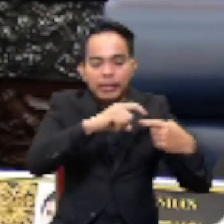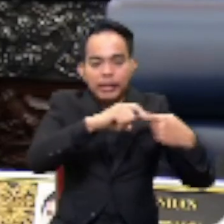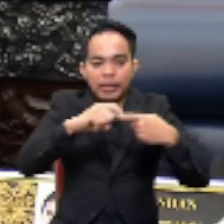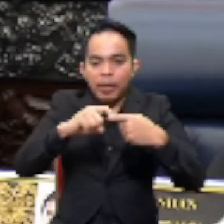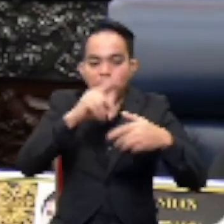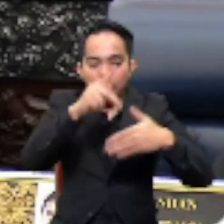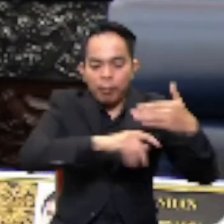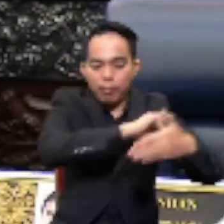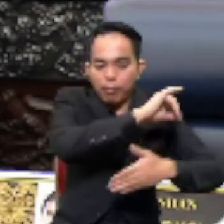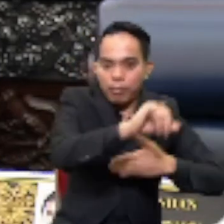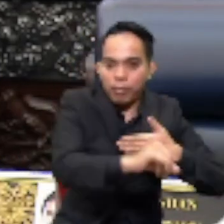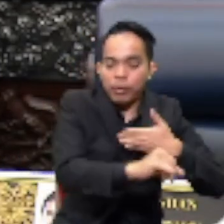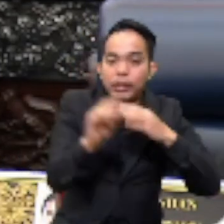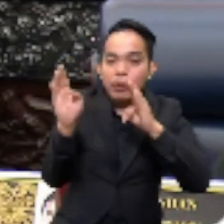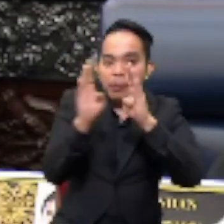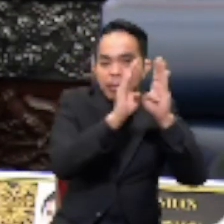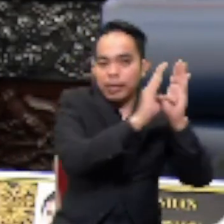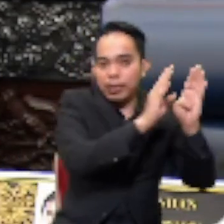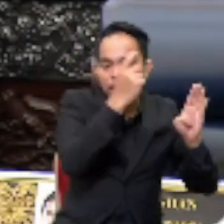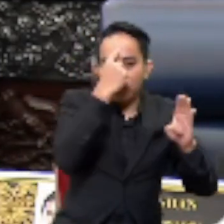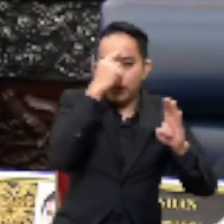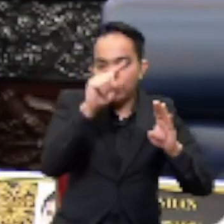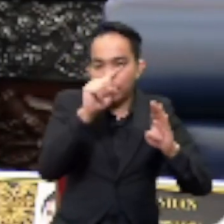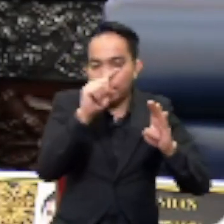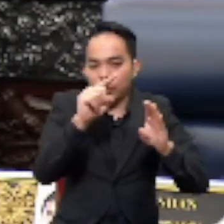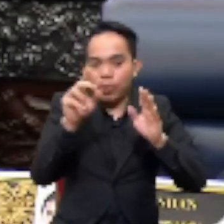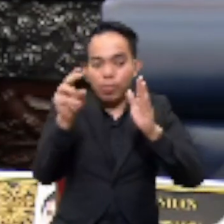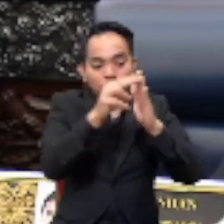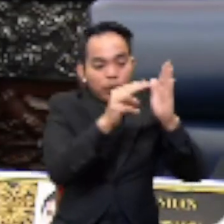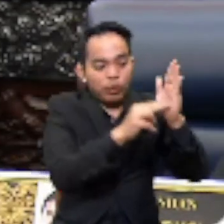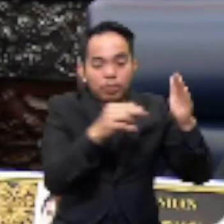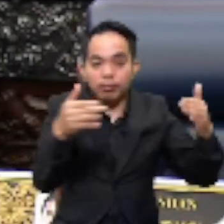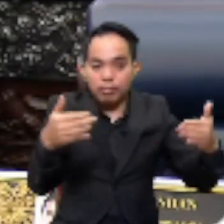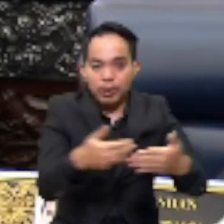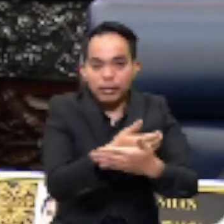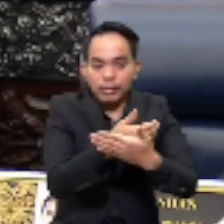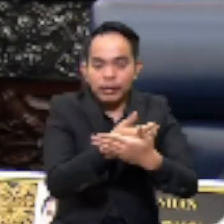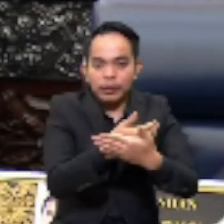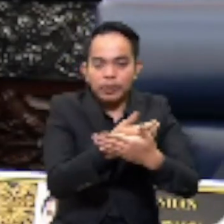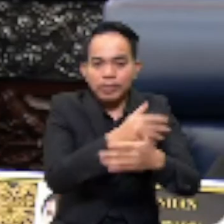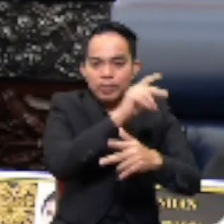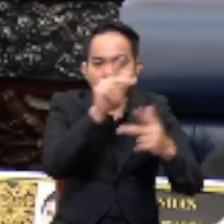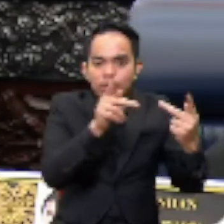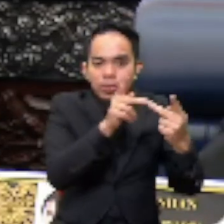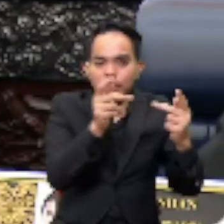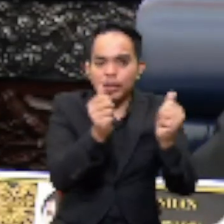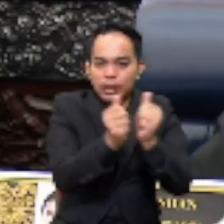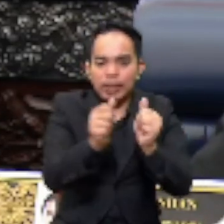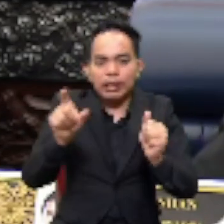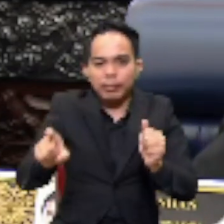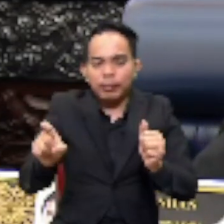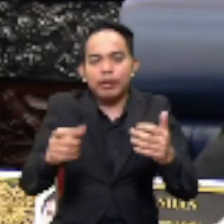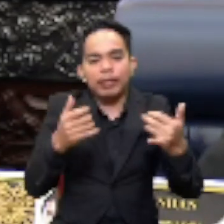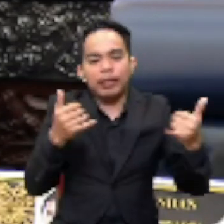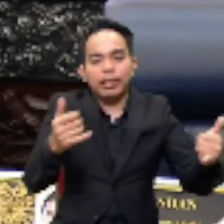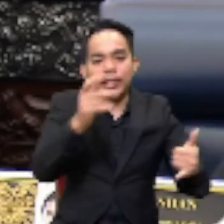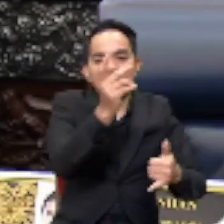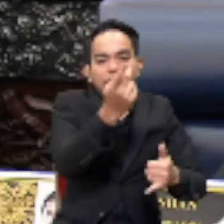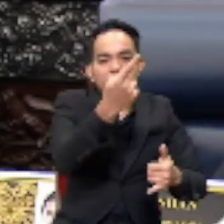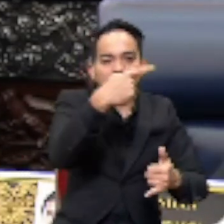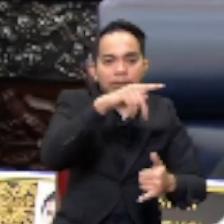pembangunan semula Bandar Dalam memastikan draf undang-undang baru ini adalah responsif terhadap kepluan sebenar